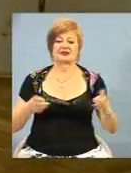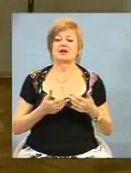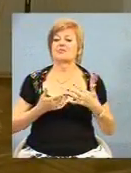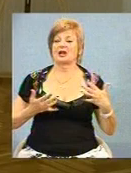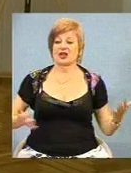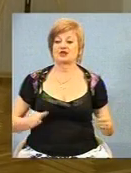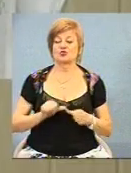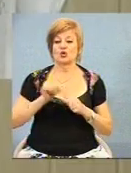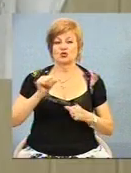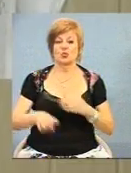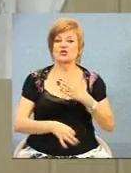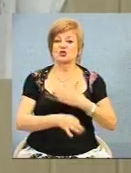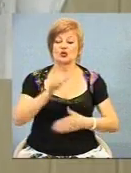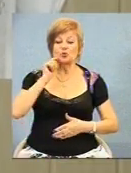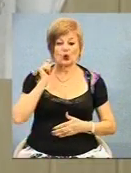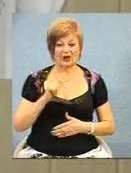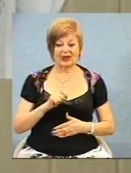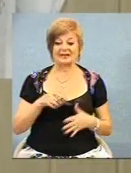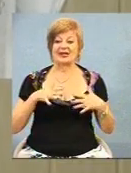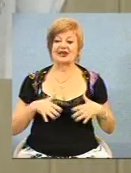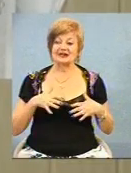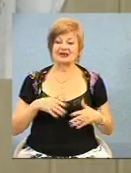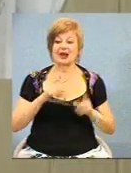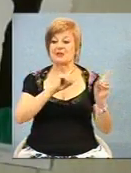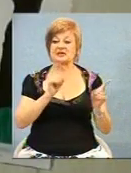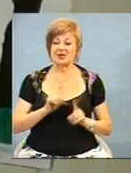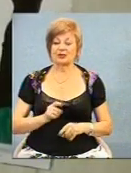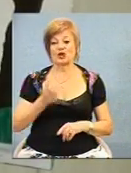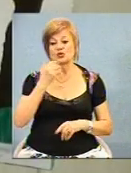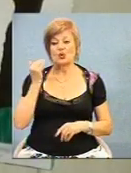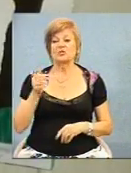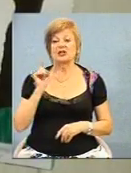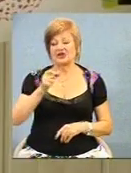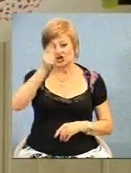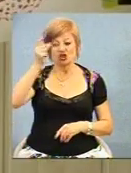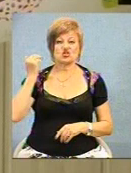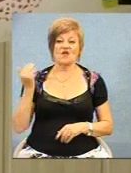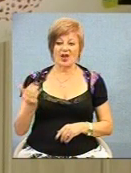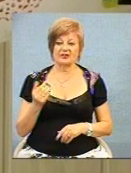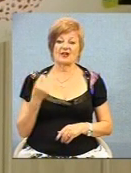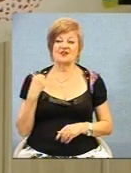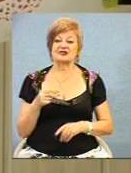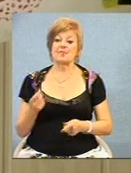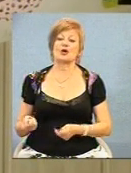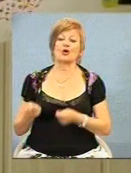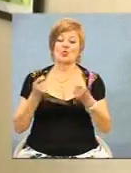дітей зі Сходу України. Втім, є учасники з Криму, Закарпаття, Півдня та навіть Словаччини. До Запоріжжя малюнки